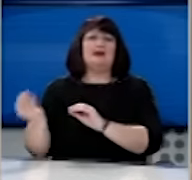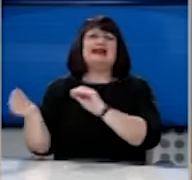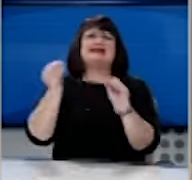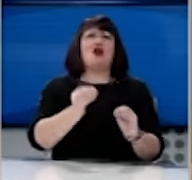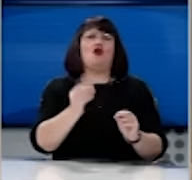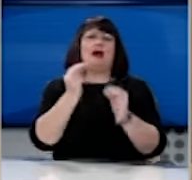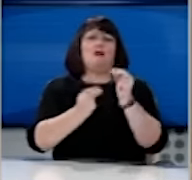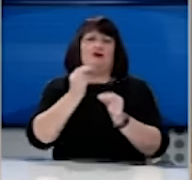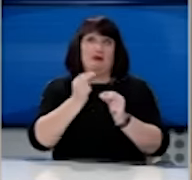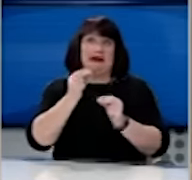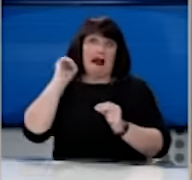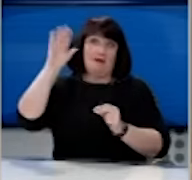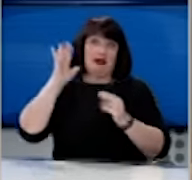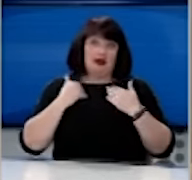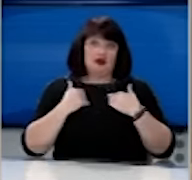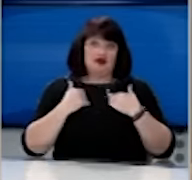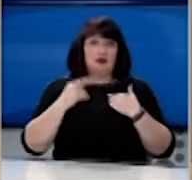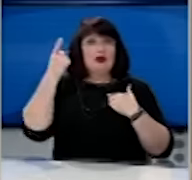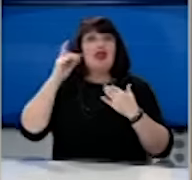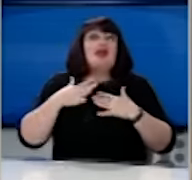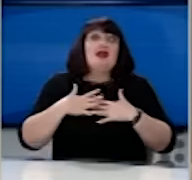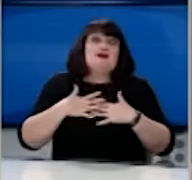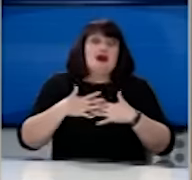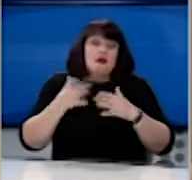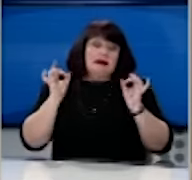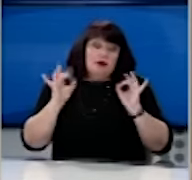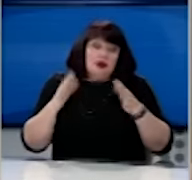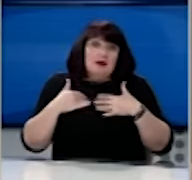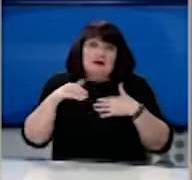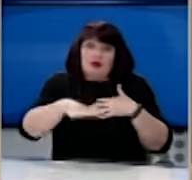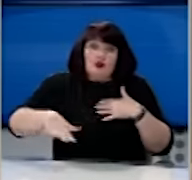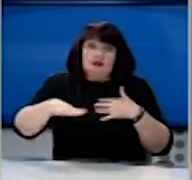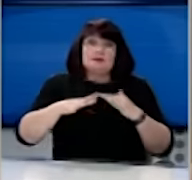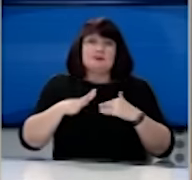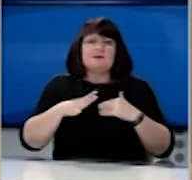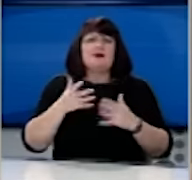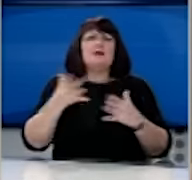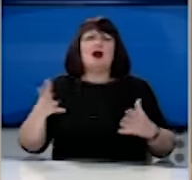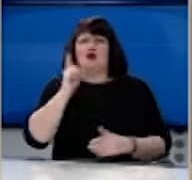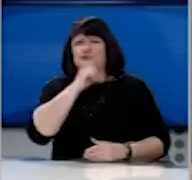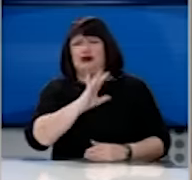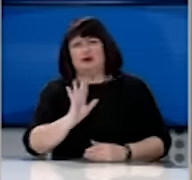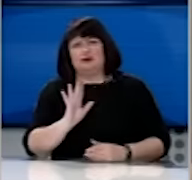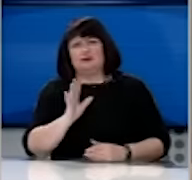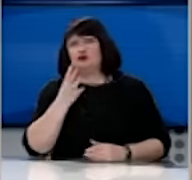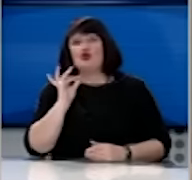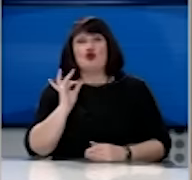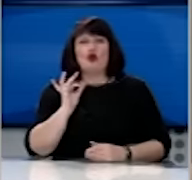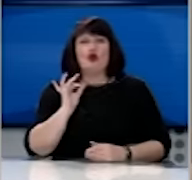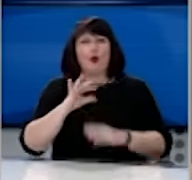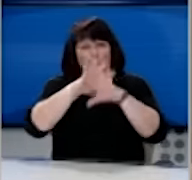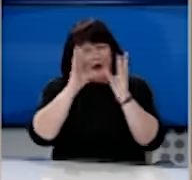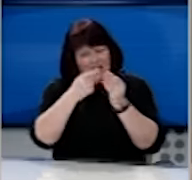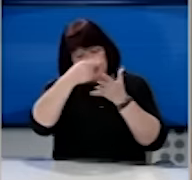και παριστάνετε ότι δεν ξέρετε τίποτα για το έγκλημα. Δεν υπάρχει μεγαλύτερο ψέμα, γιατί τίποτα από τα